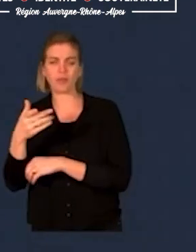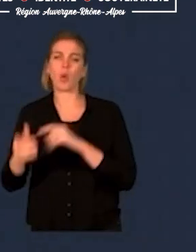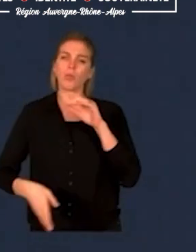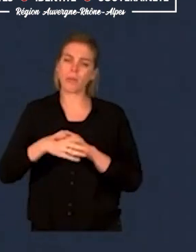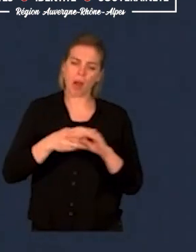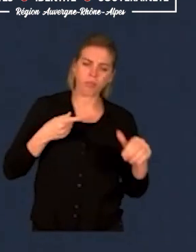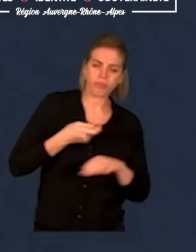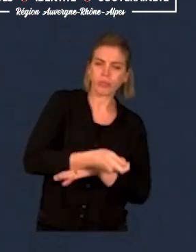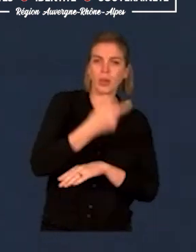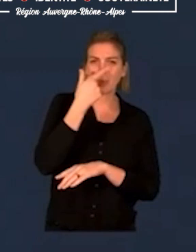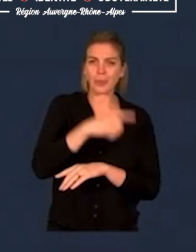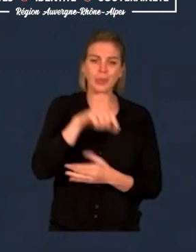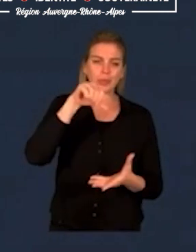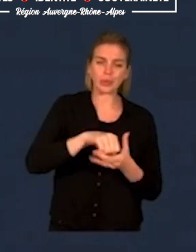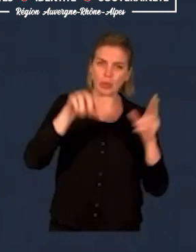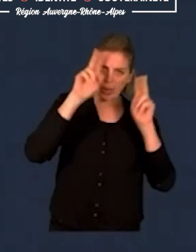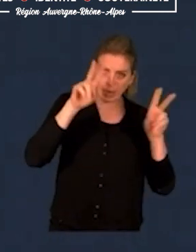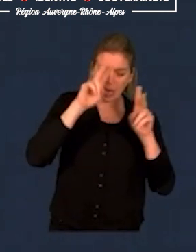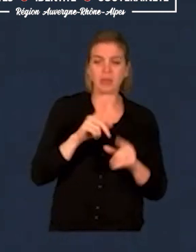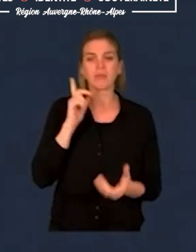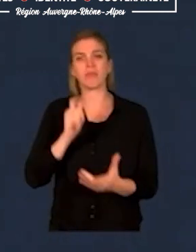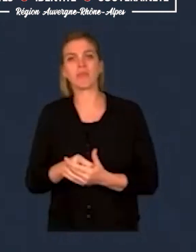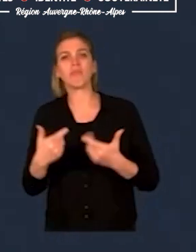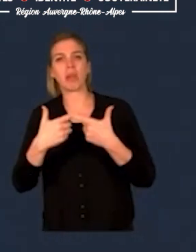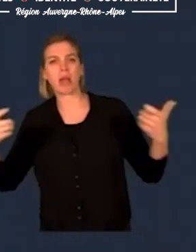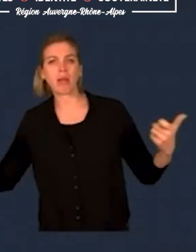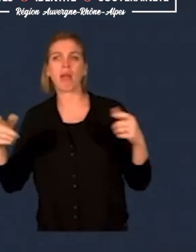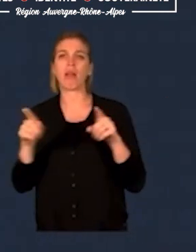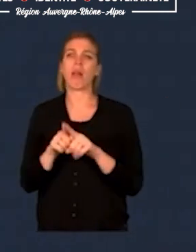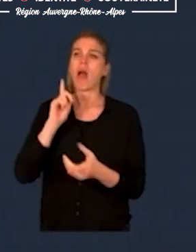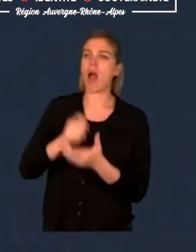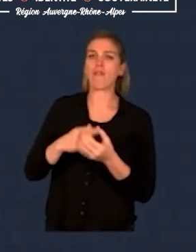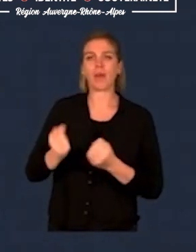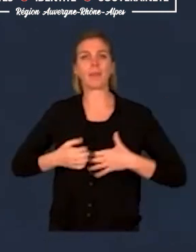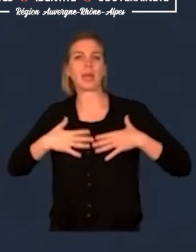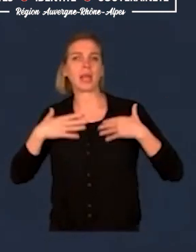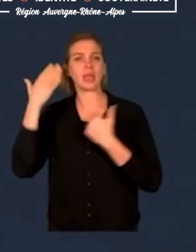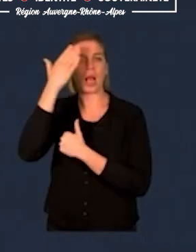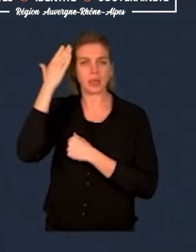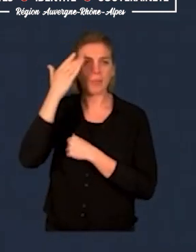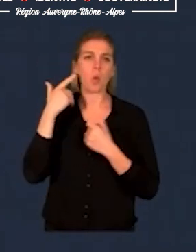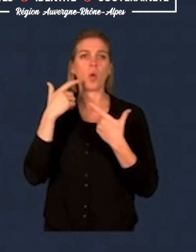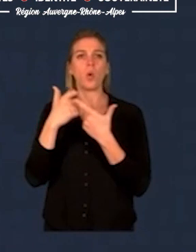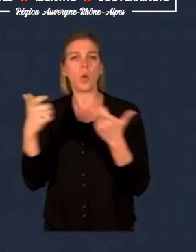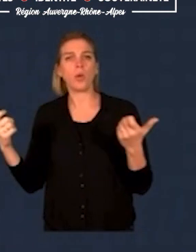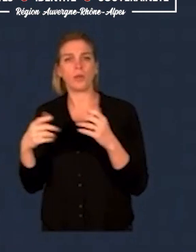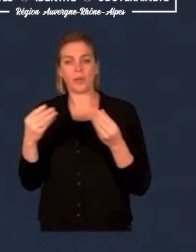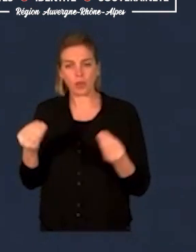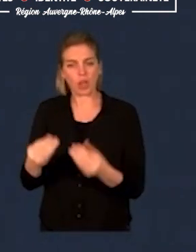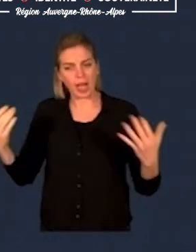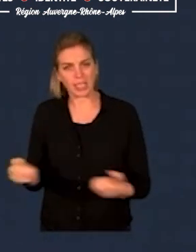l'aide à l'achat de matériel pour l'amélioration de la pratique, pour le bien-être des chevaux, le développement de l'accès de cette activité aux